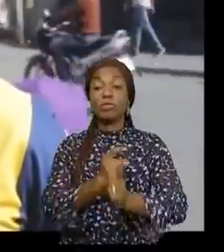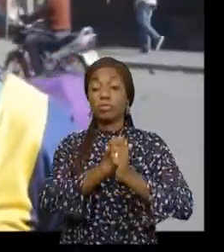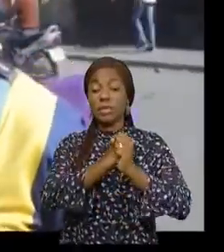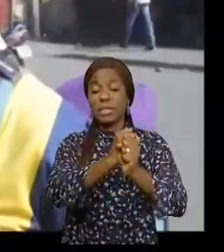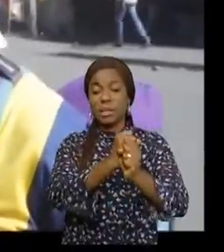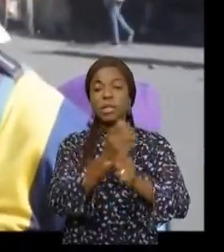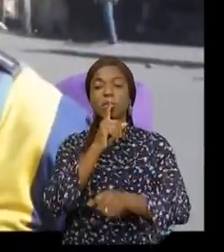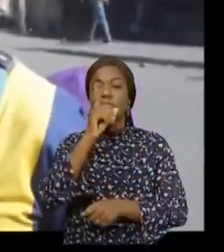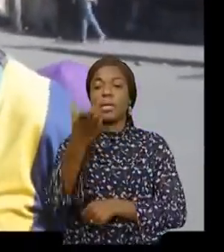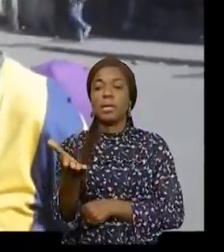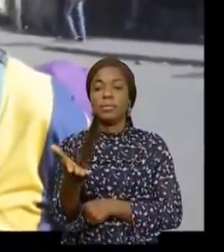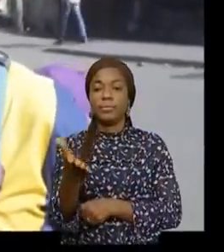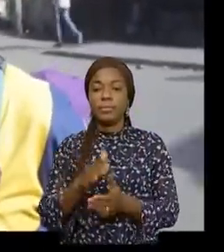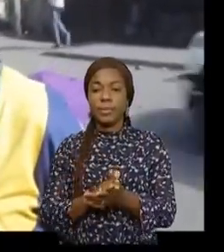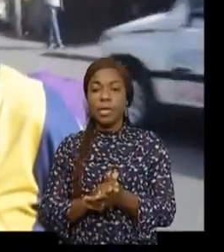famille.